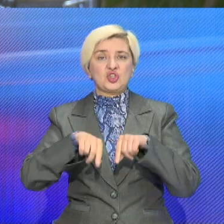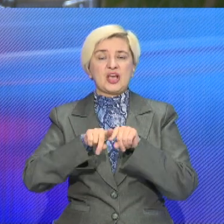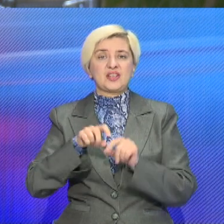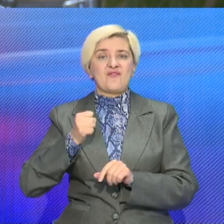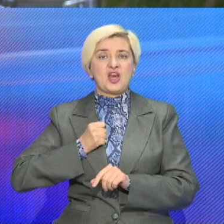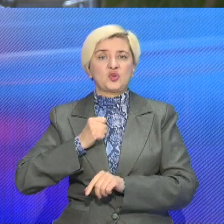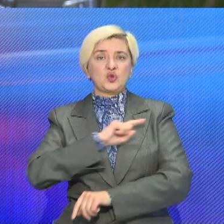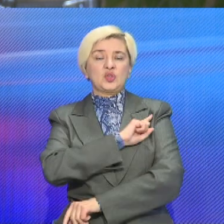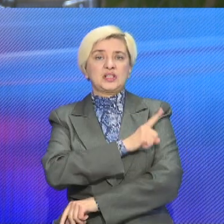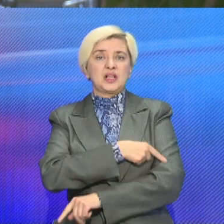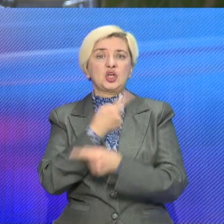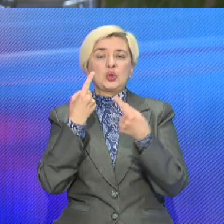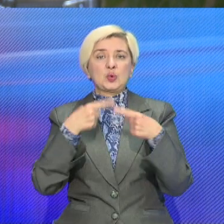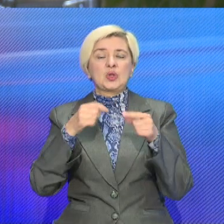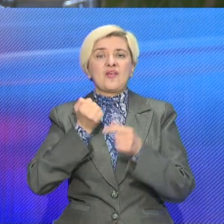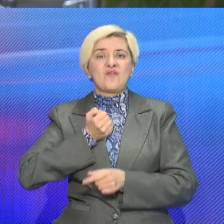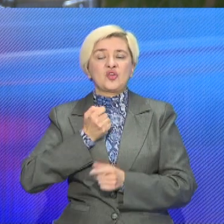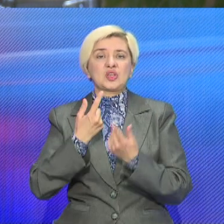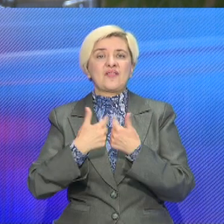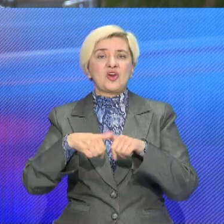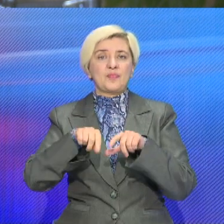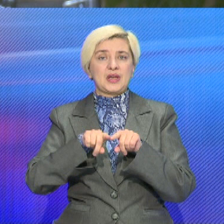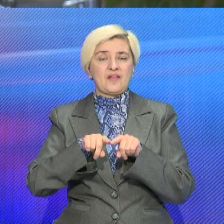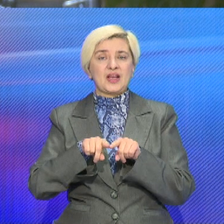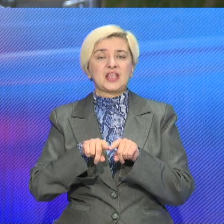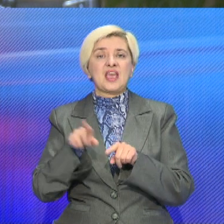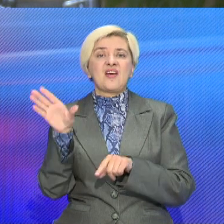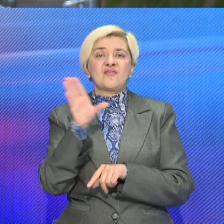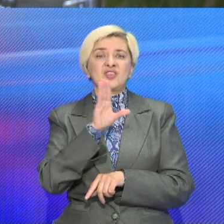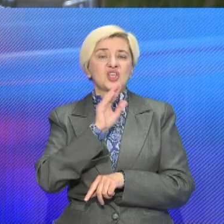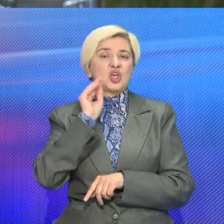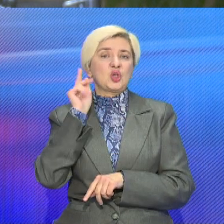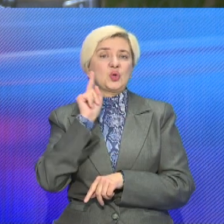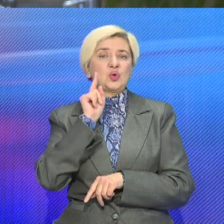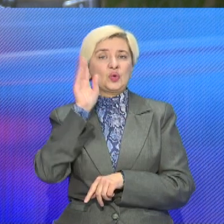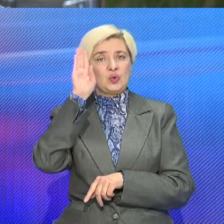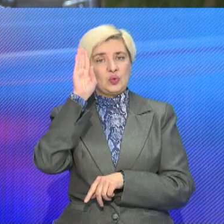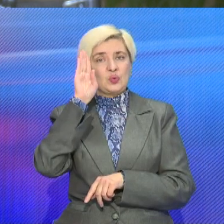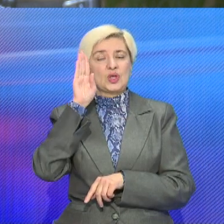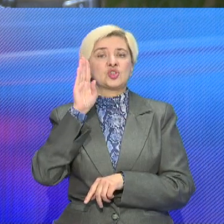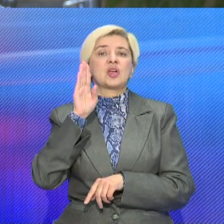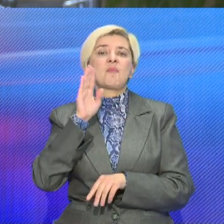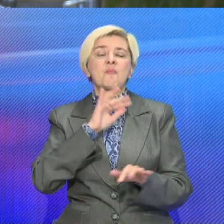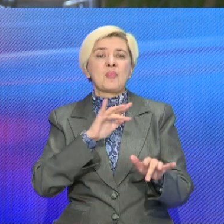сил и других воинских формирований. Все юноши прошли медицинское освидетельствование и